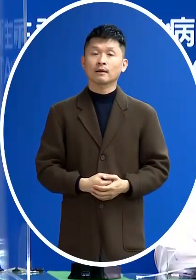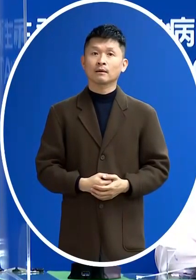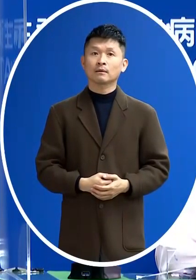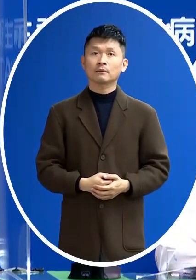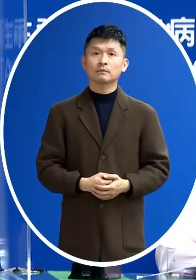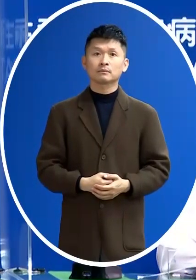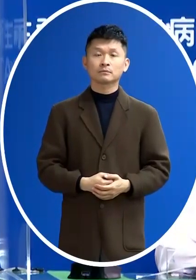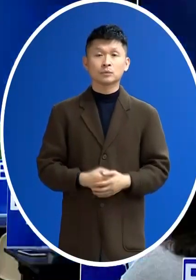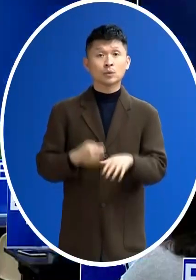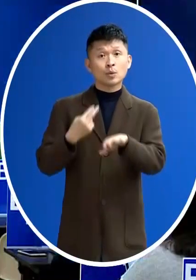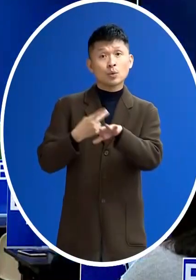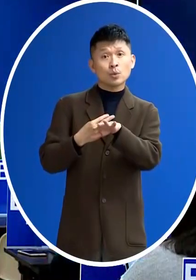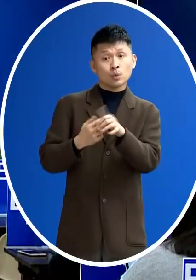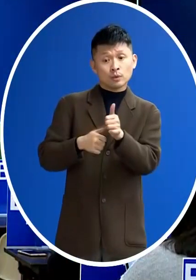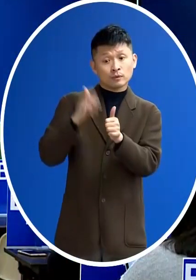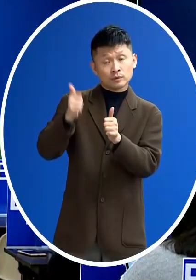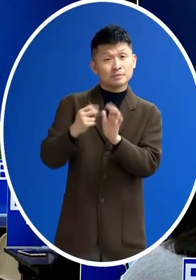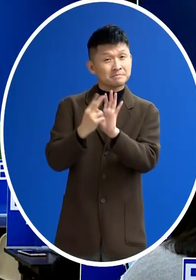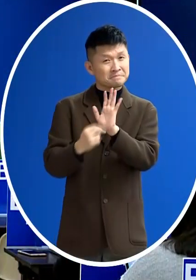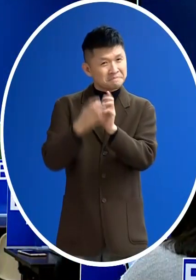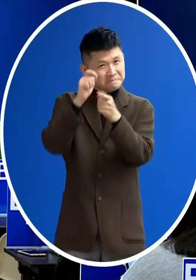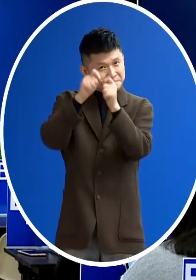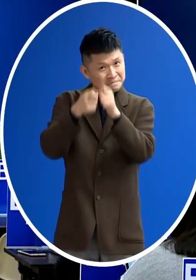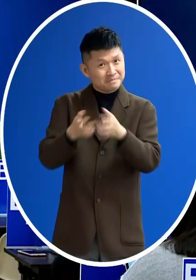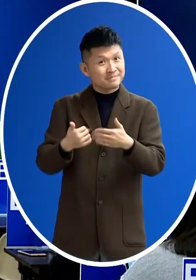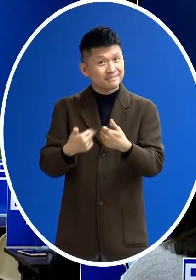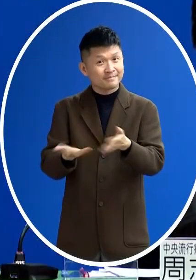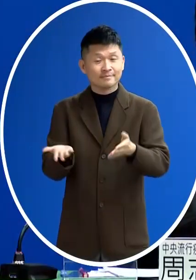罗医生要不要分析一下？